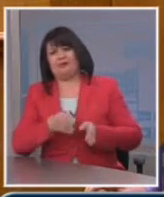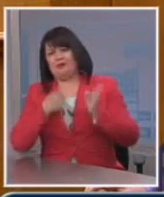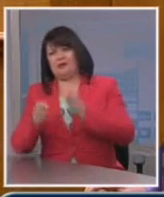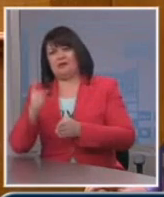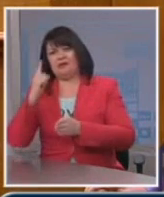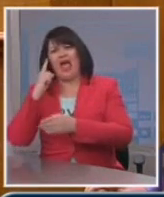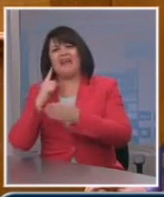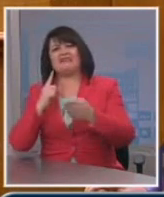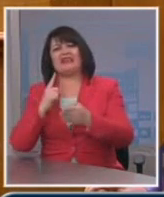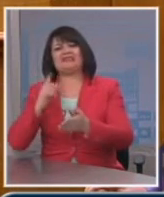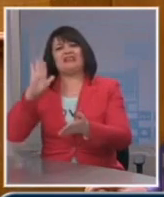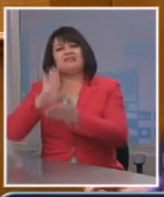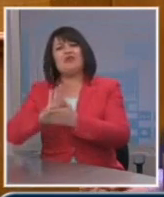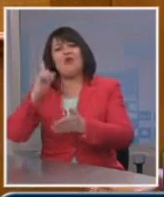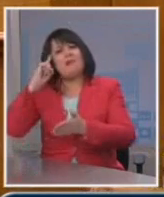ιδεολειπτικοί αριστεριστές.